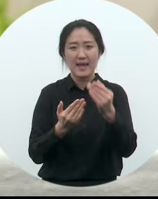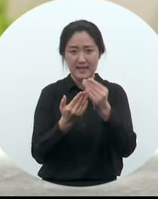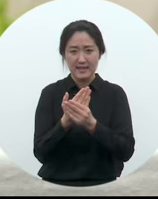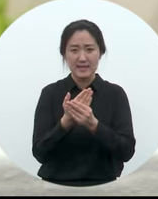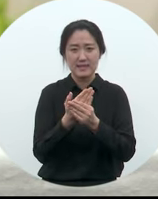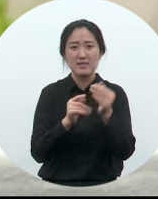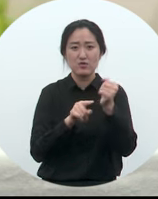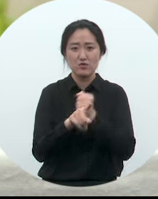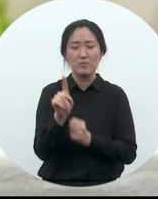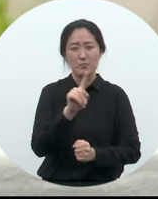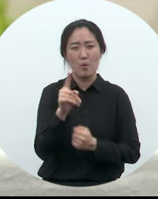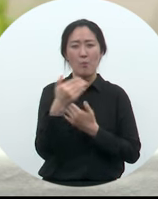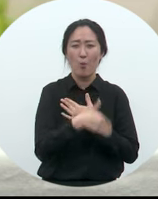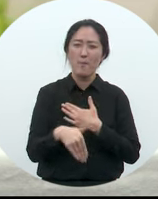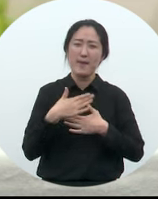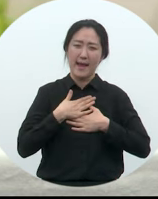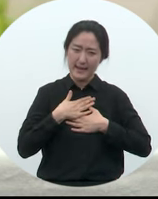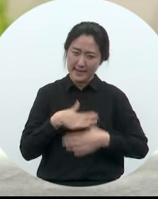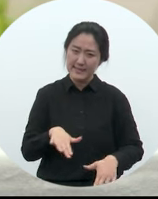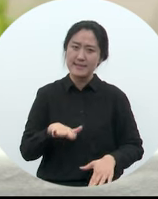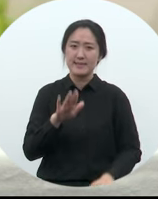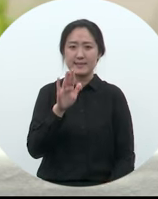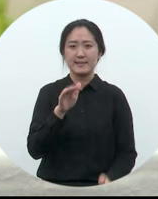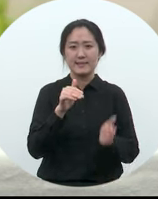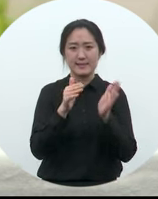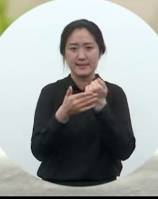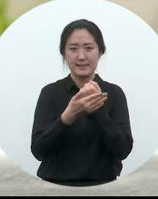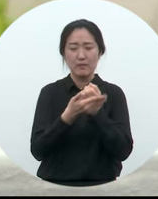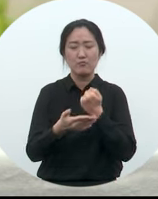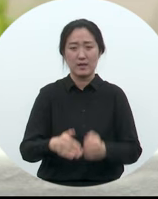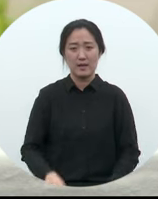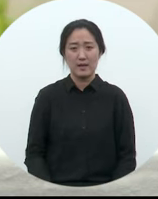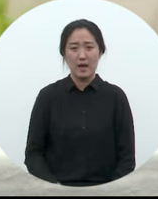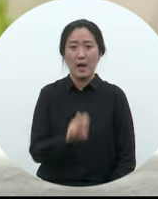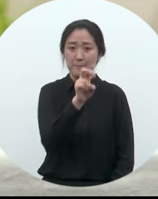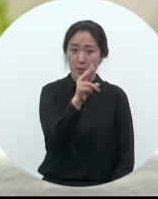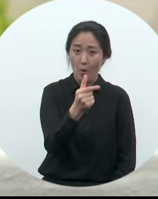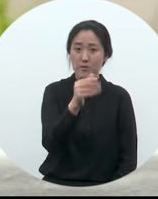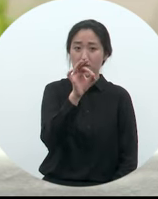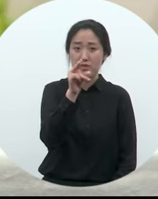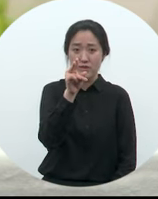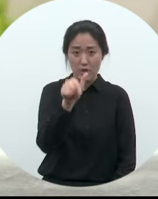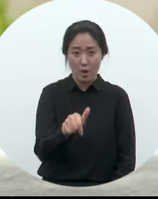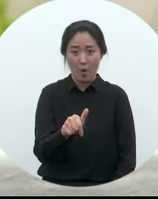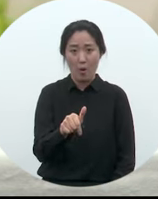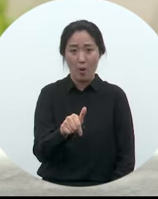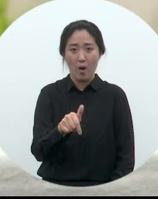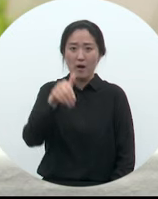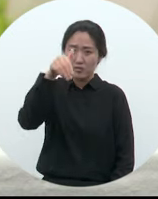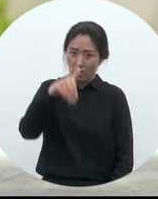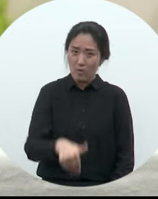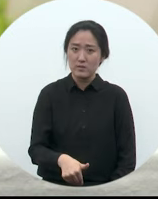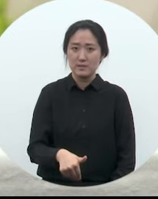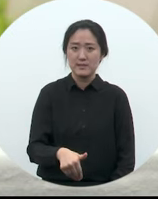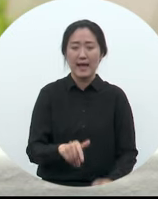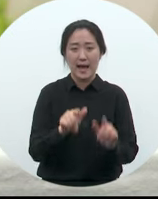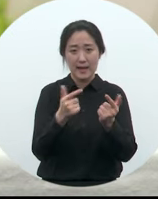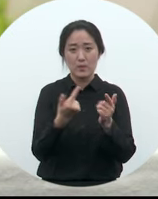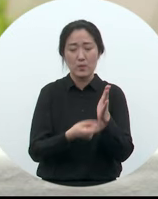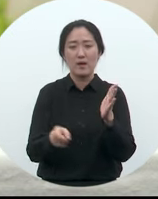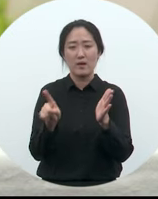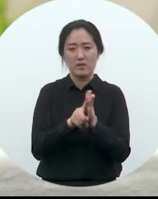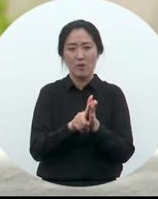걸리는 이유가 면역이 떨어지기 때문에 그렇습니다. 면역이 떨어지지 않기 위해서는 제일